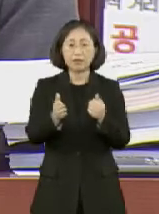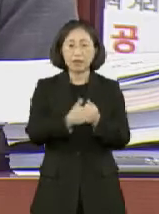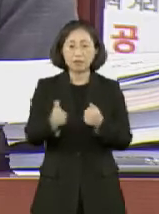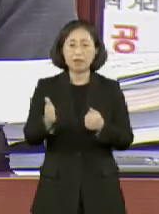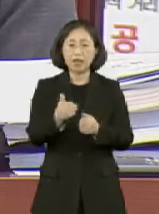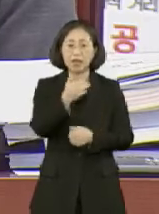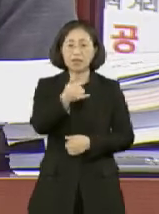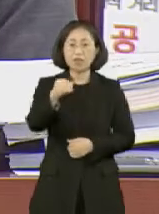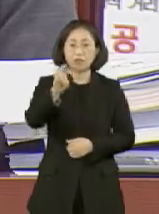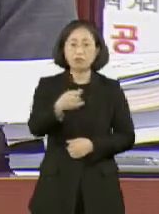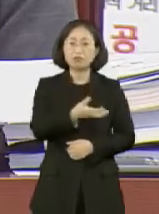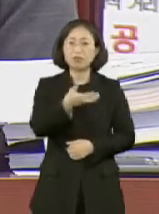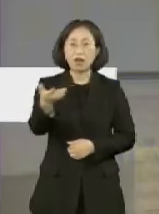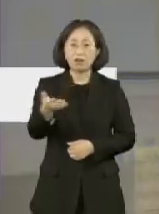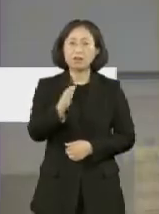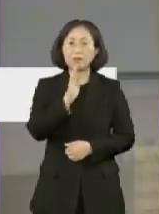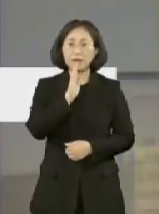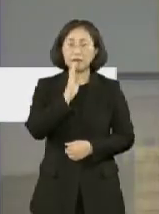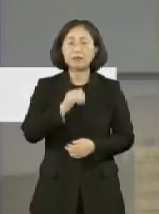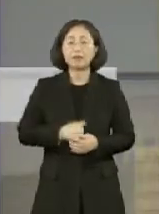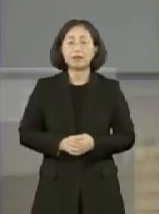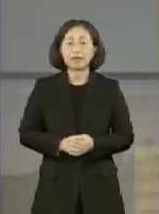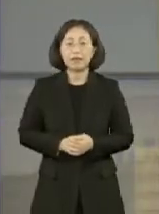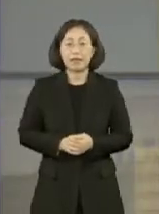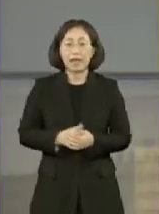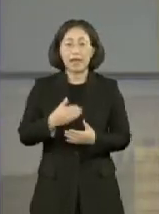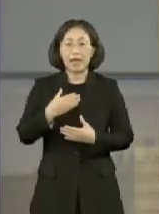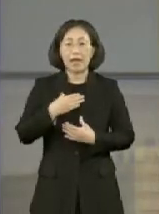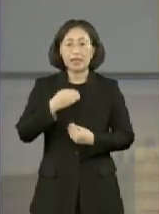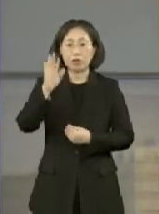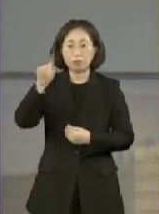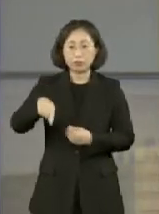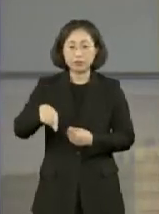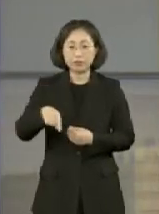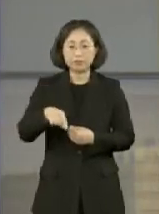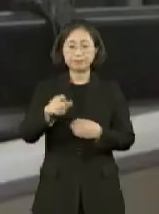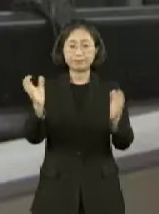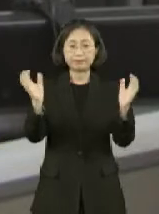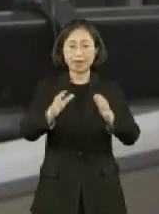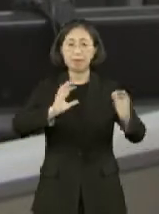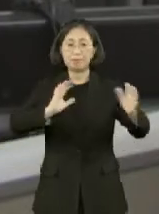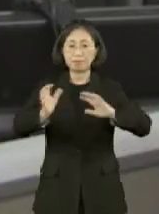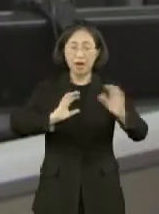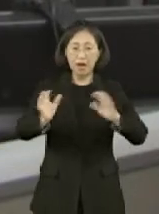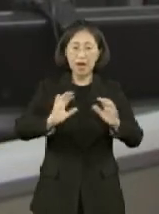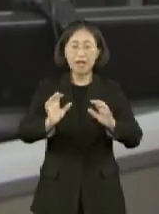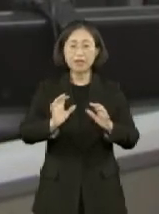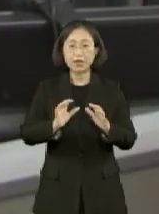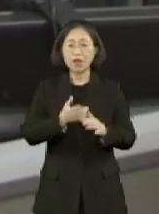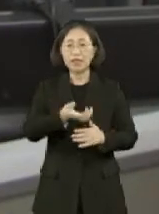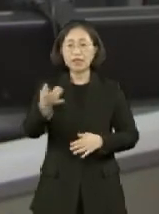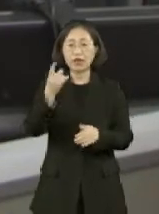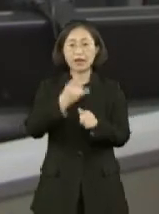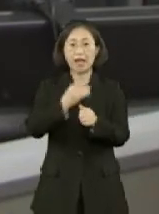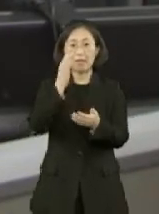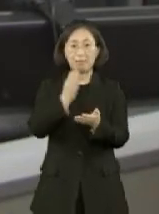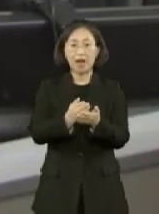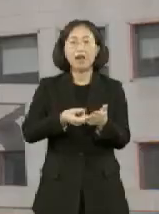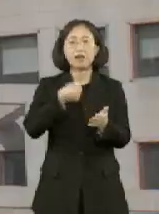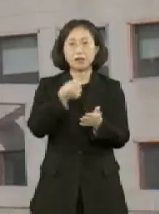많은 문제점이 있는 것은 사실입니다. 행안부는 공청회 등 의견 수렴을 거쳐 이전 여부를 결정하겠다고